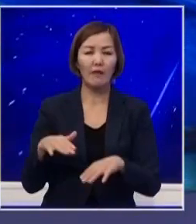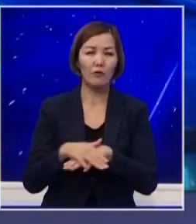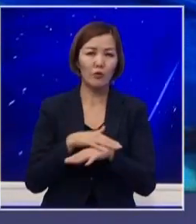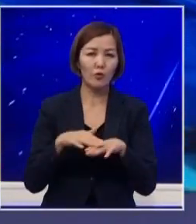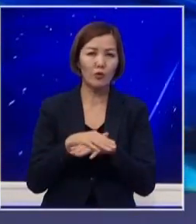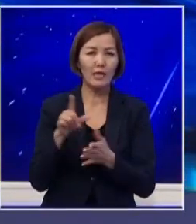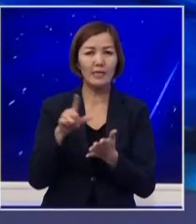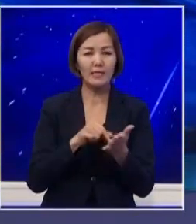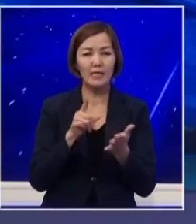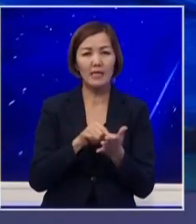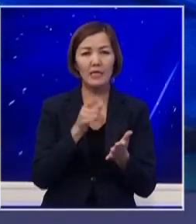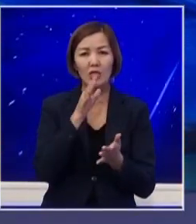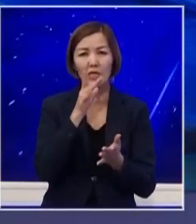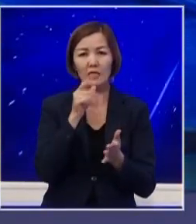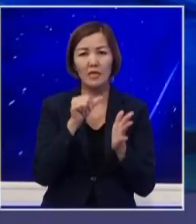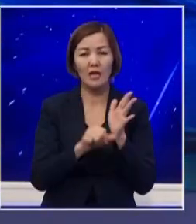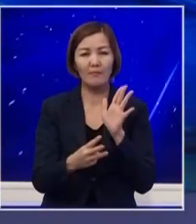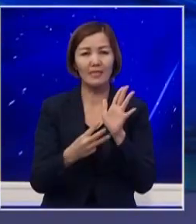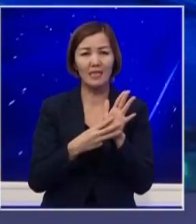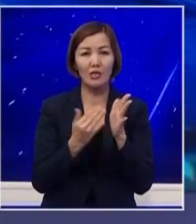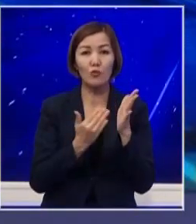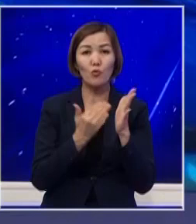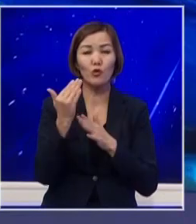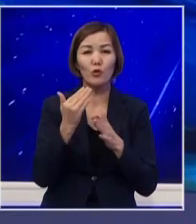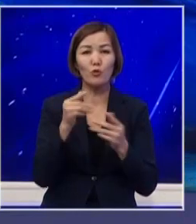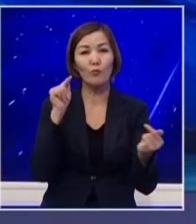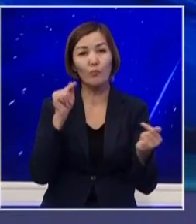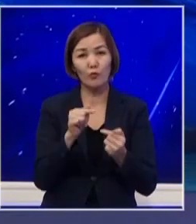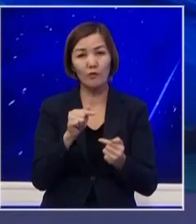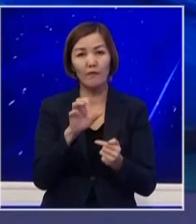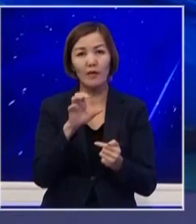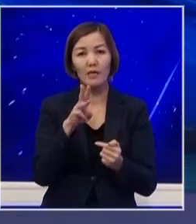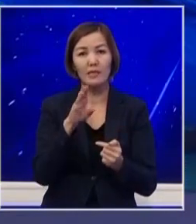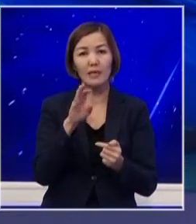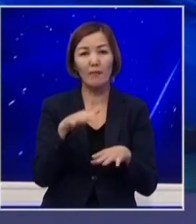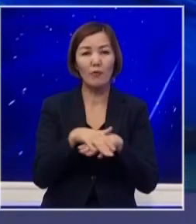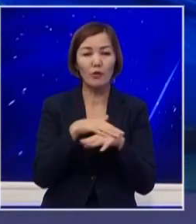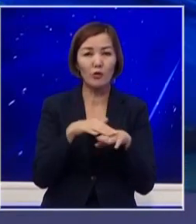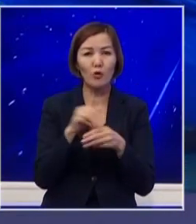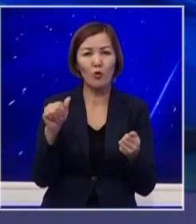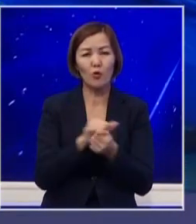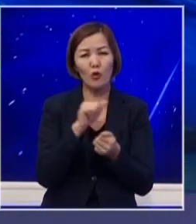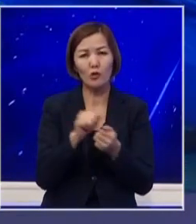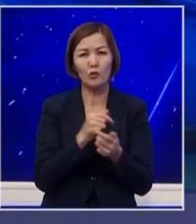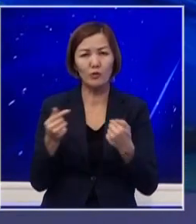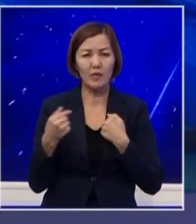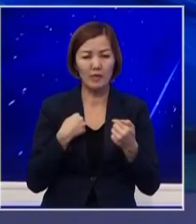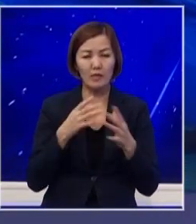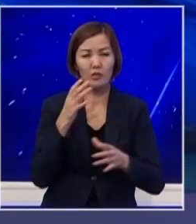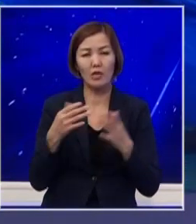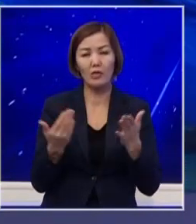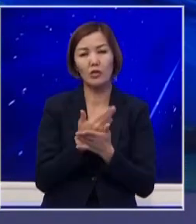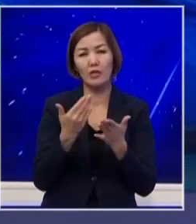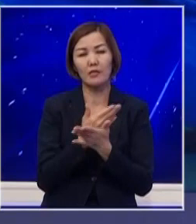Чехиядағы тұрғындар зейнет жасының 68 жасқа көтерілуіне наразы. Ал Сомали тұрғындарын құрғақшылық қысуда. Кезек